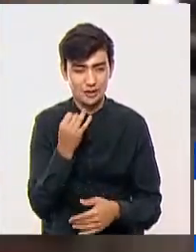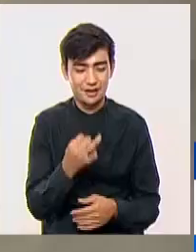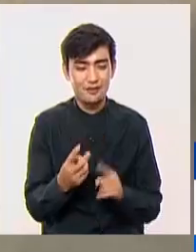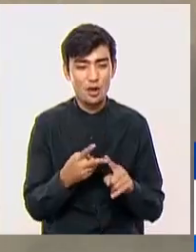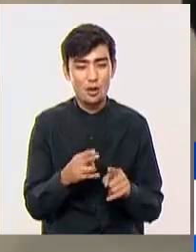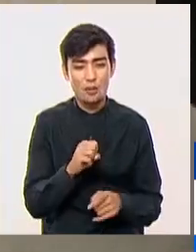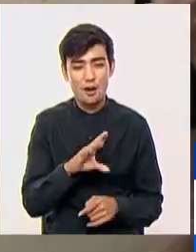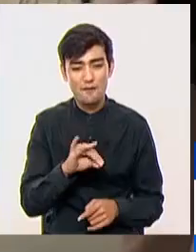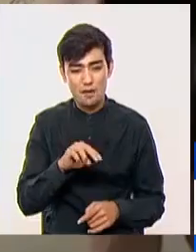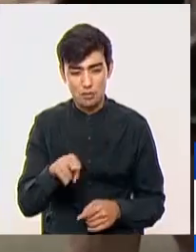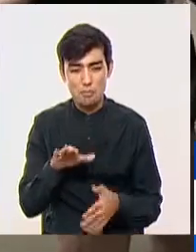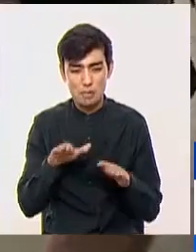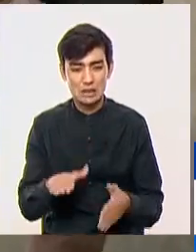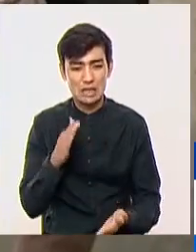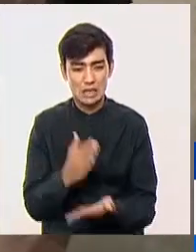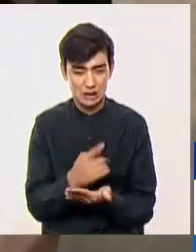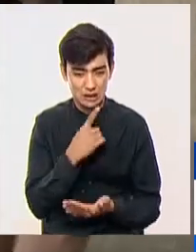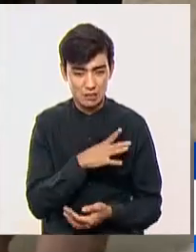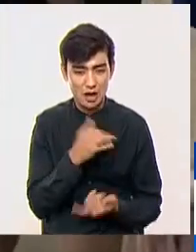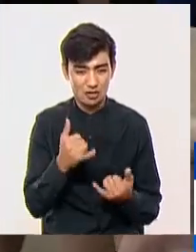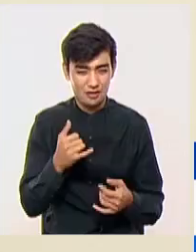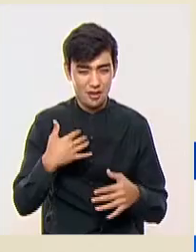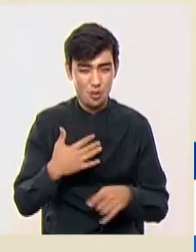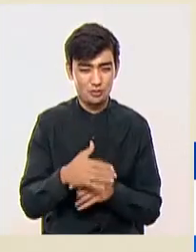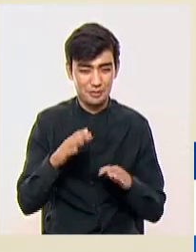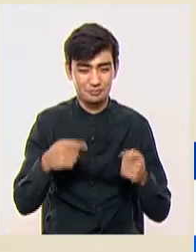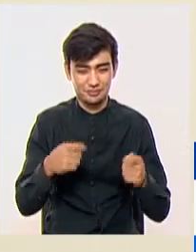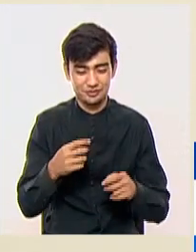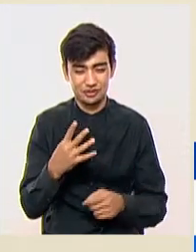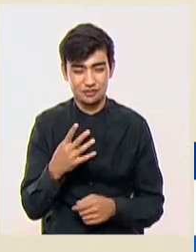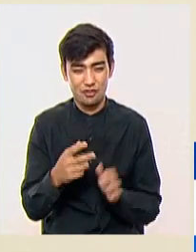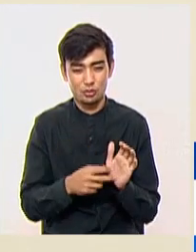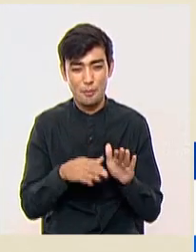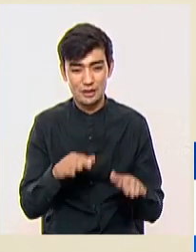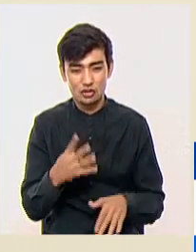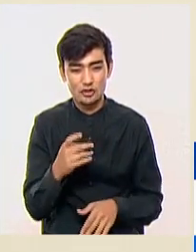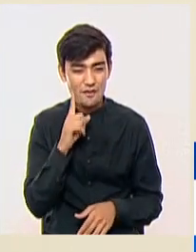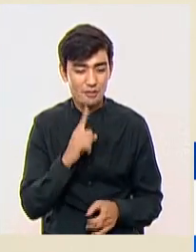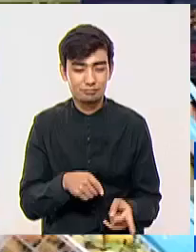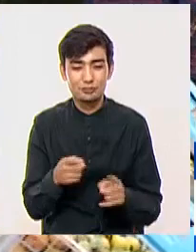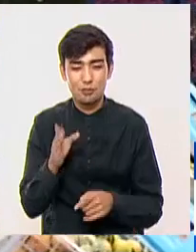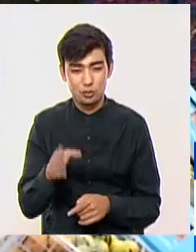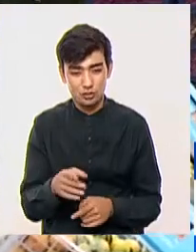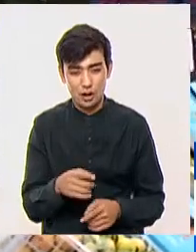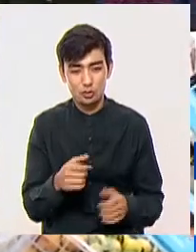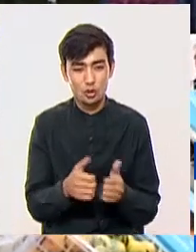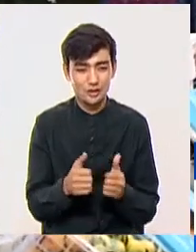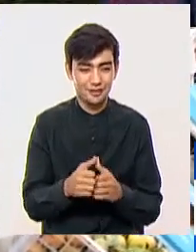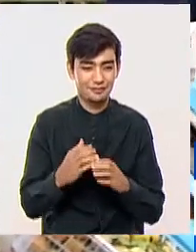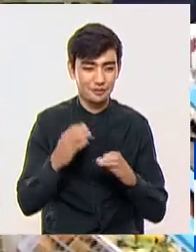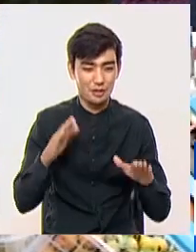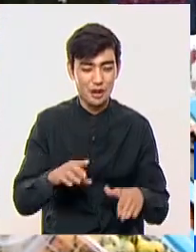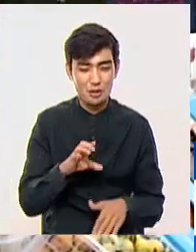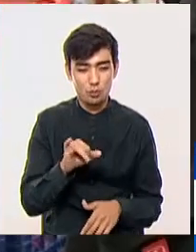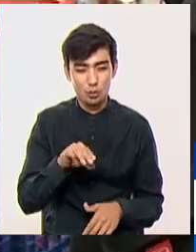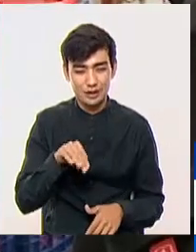екінші павильонда орын да бар деп отыр. Әзірге жайма базардағы 800 орынның 400-ін уақытша көшіреміз деген басшы көрші ғимараттан бұған дейін бутик сатып